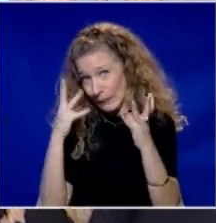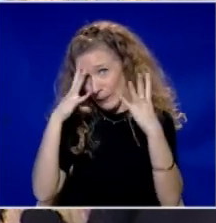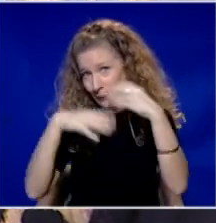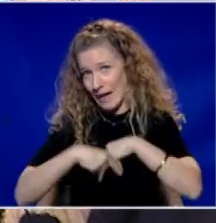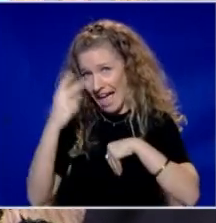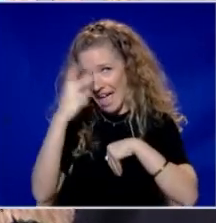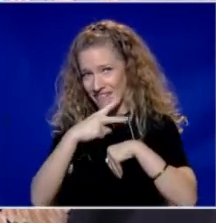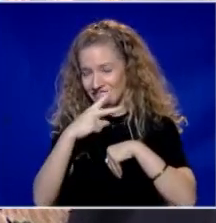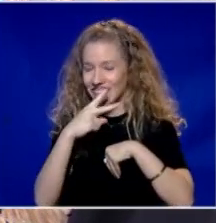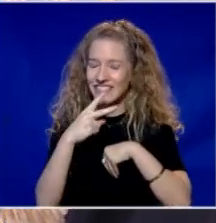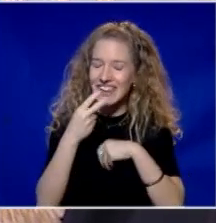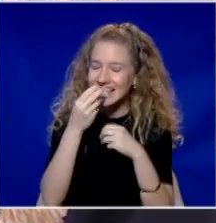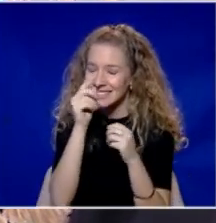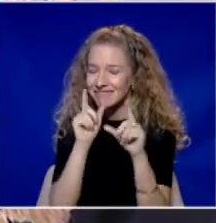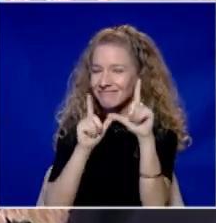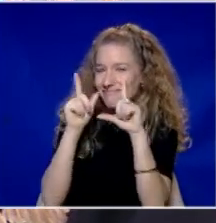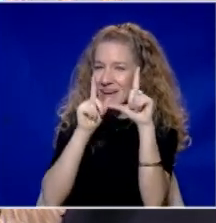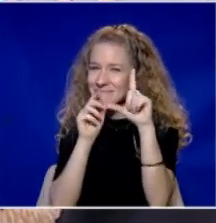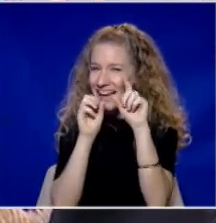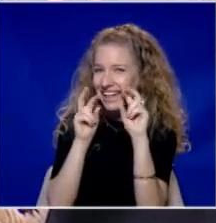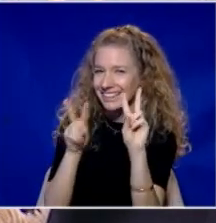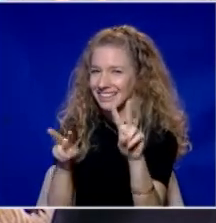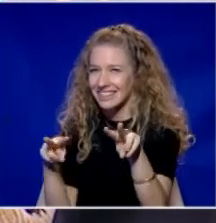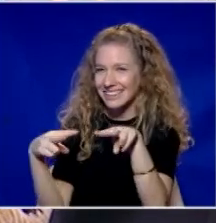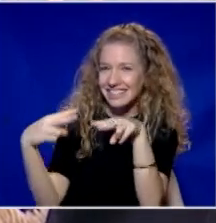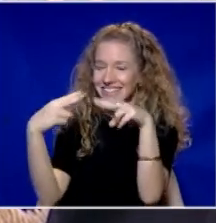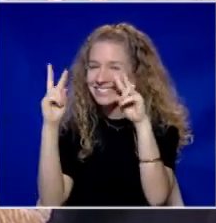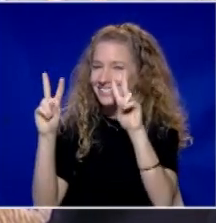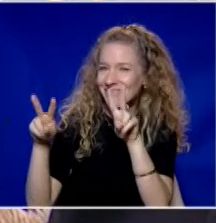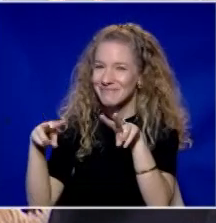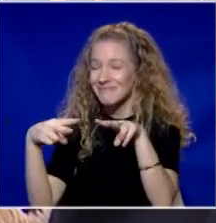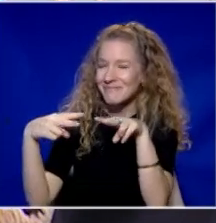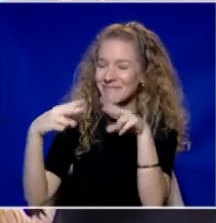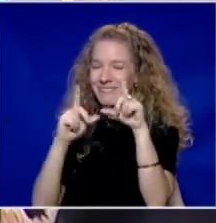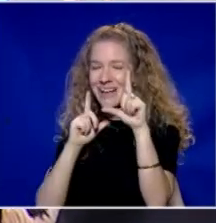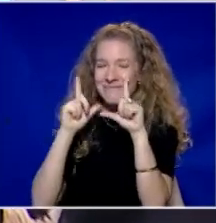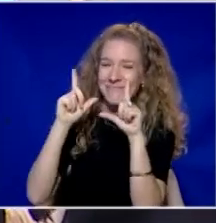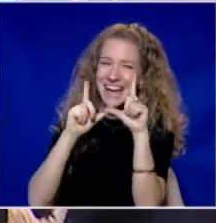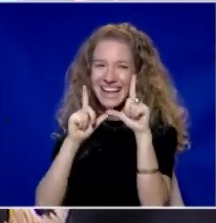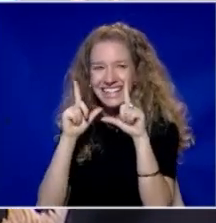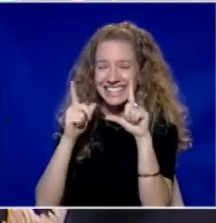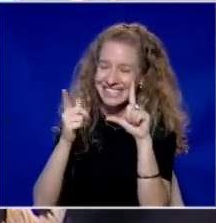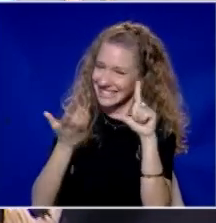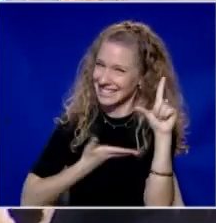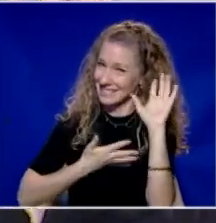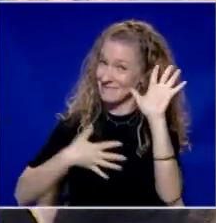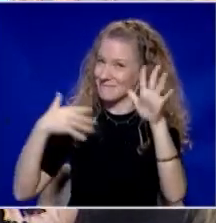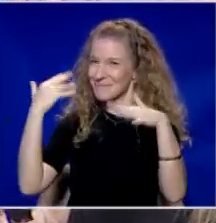שולחת מין כזה מבט, כזה מבט ש... בלבלת